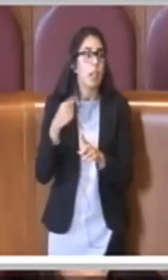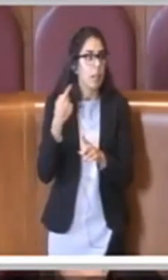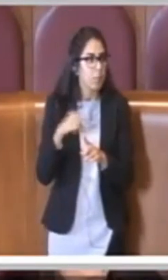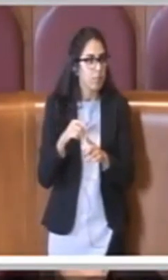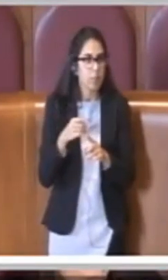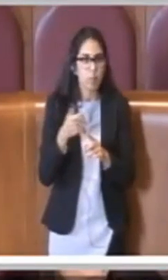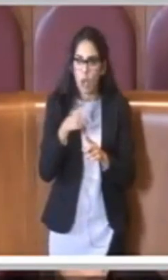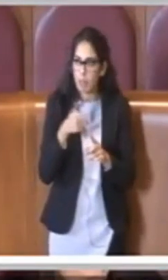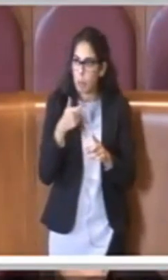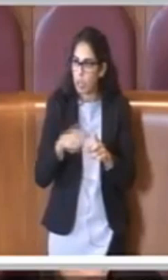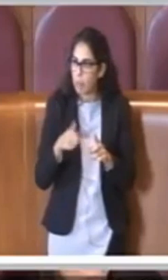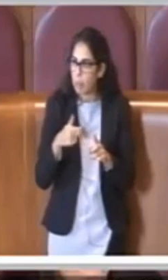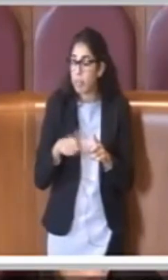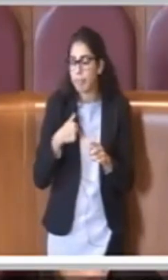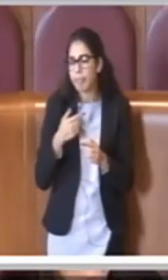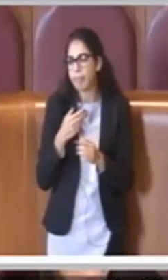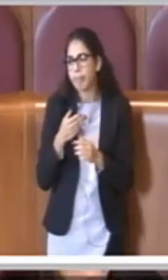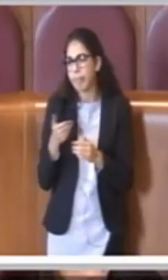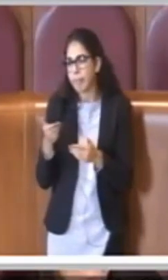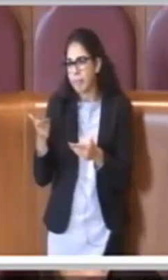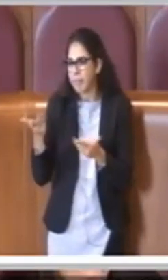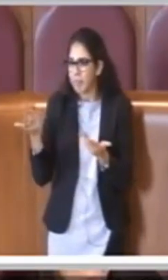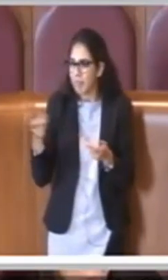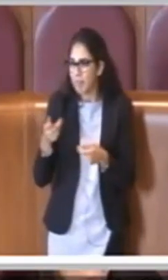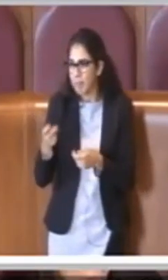discuterne in un'opportuna commissione e a